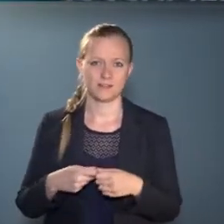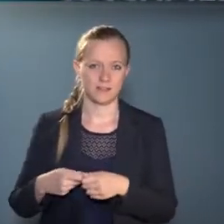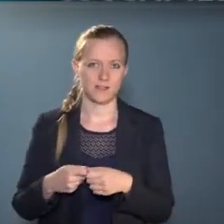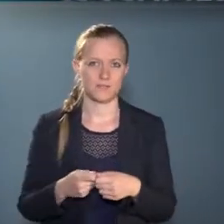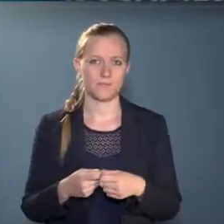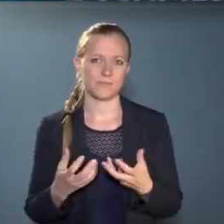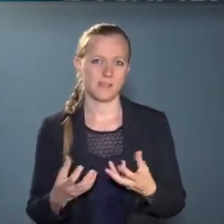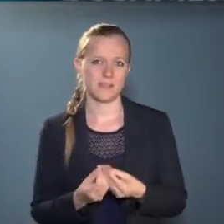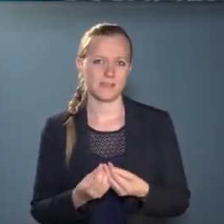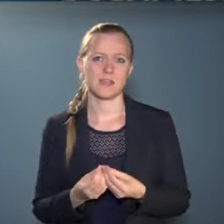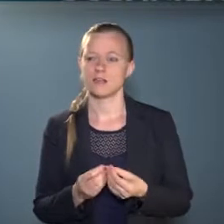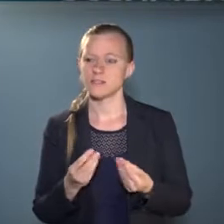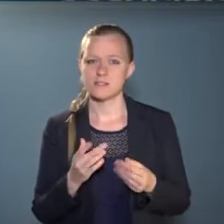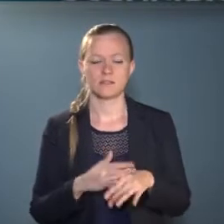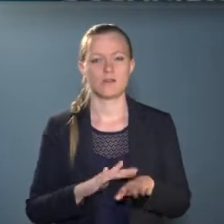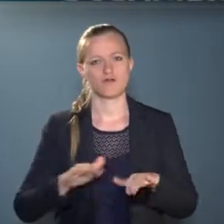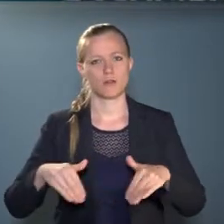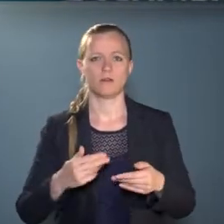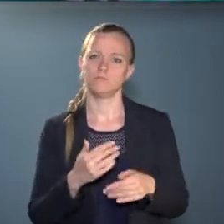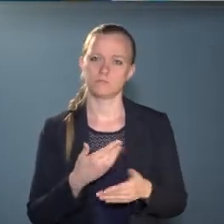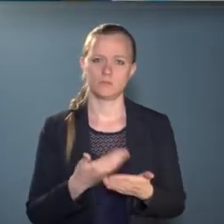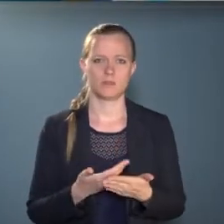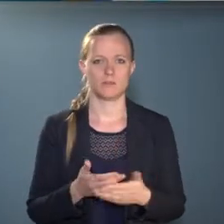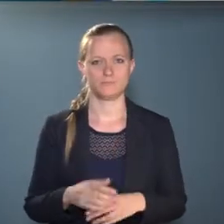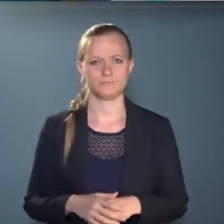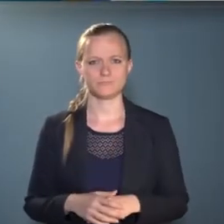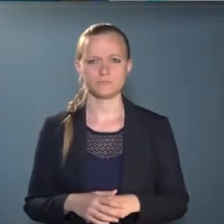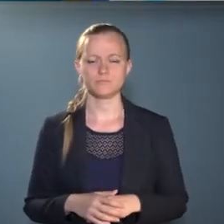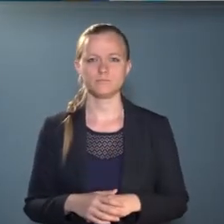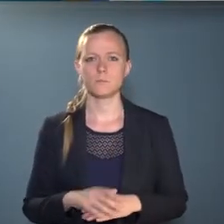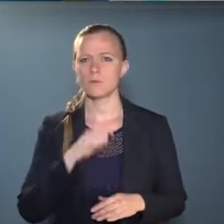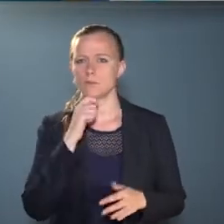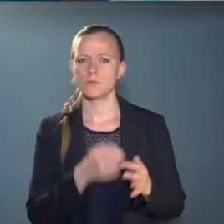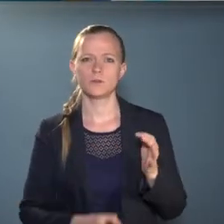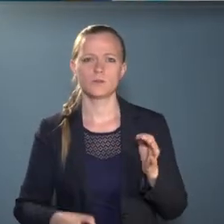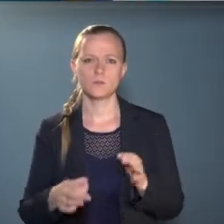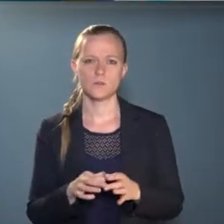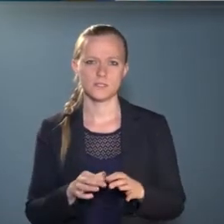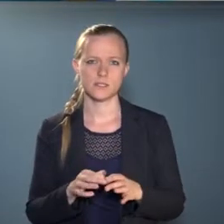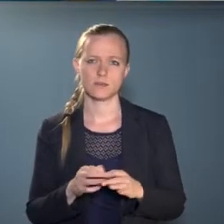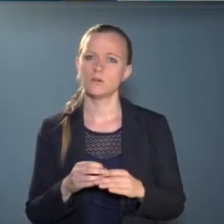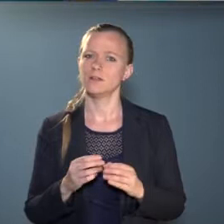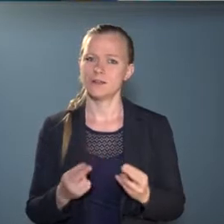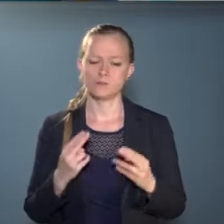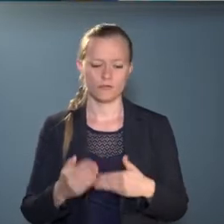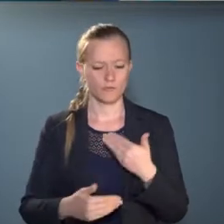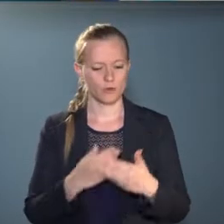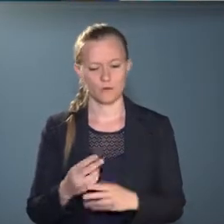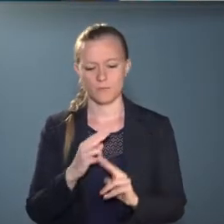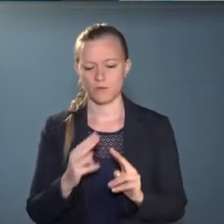ezzel fűszerezni és színesíteni. Magyarországon jelentős folyamatok zajlanak